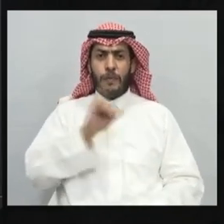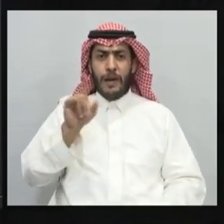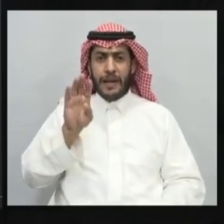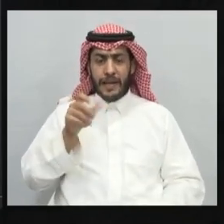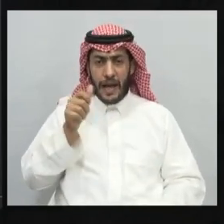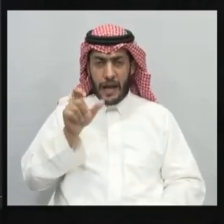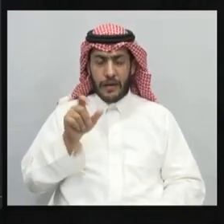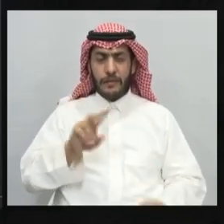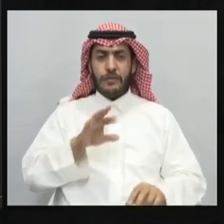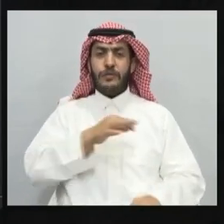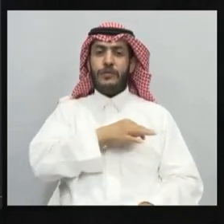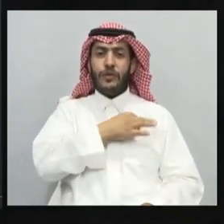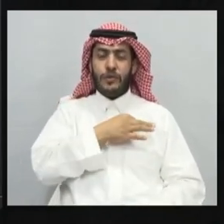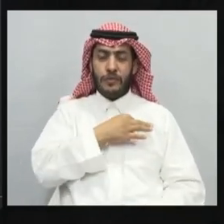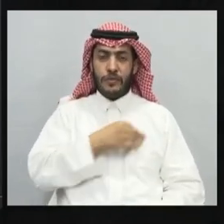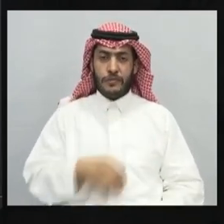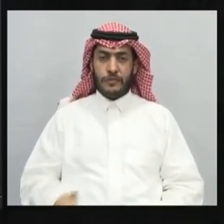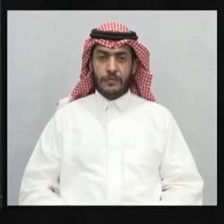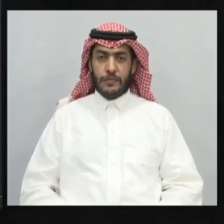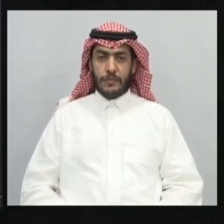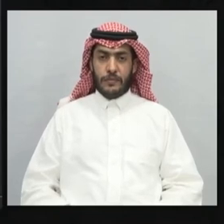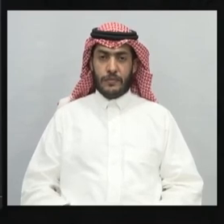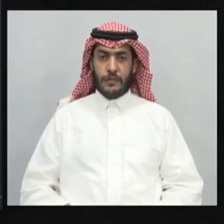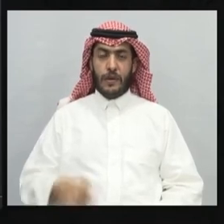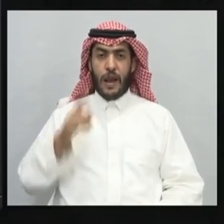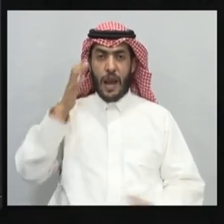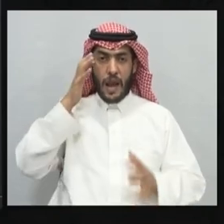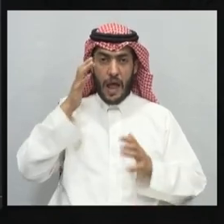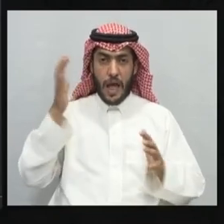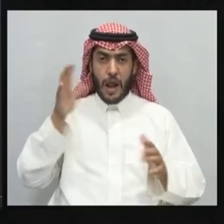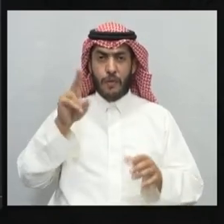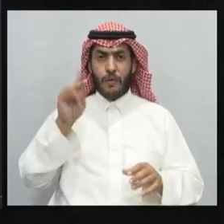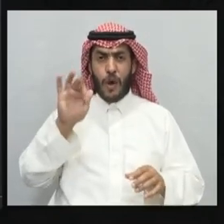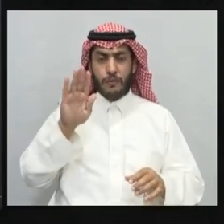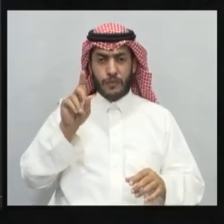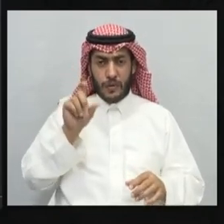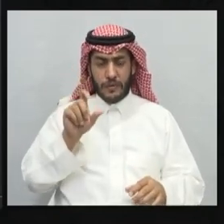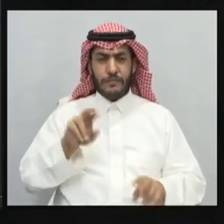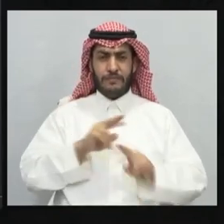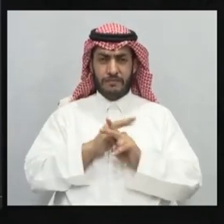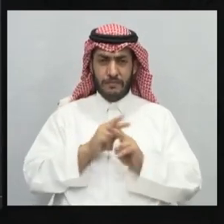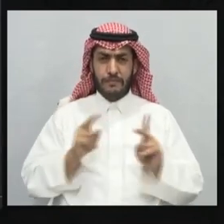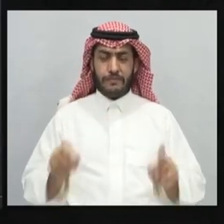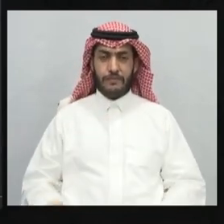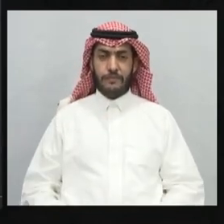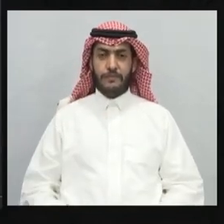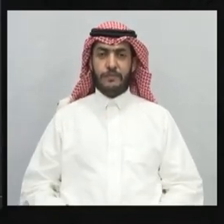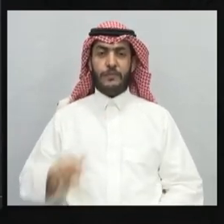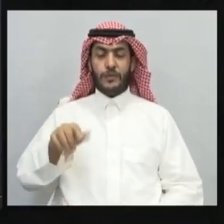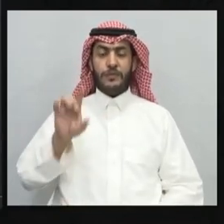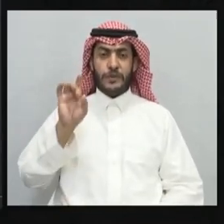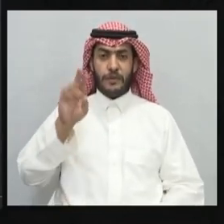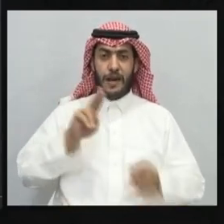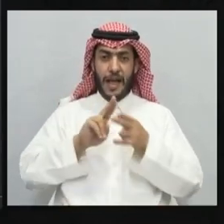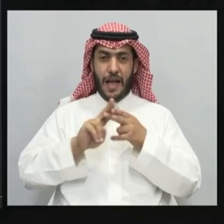اخذنا كذلك تجربه تجربه العالم تومسون وما الى ذلك اليوم ان شاء الله سوف